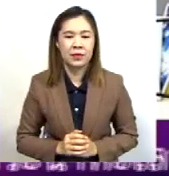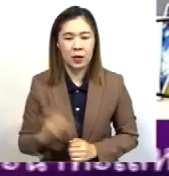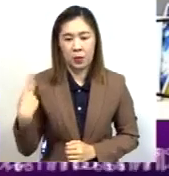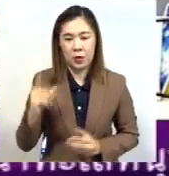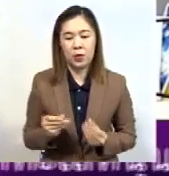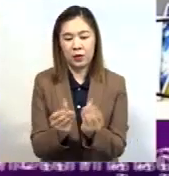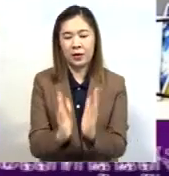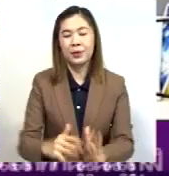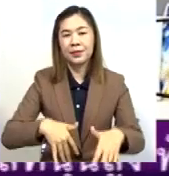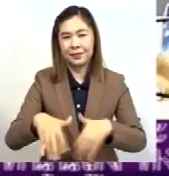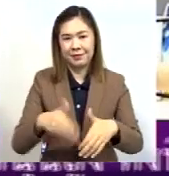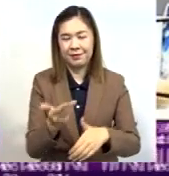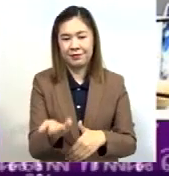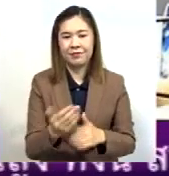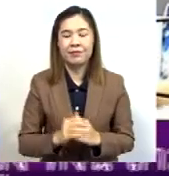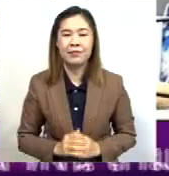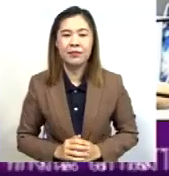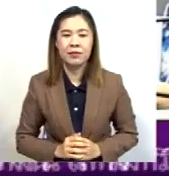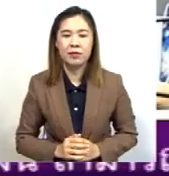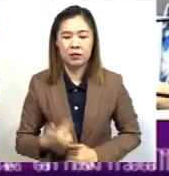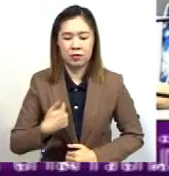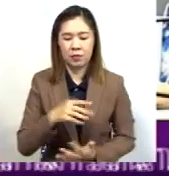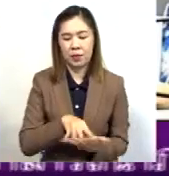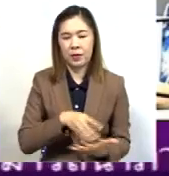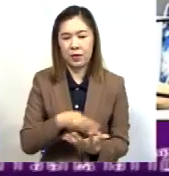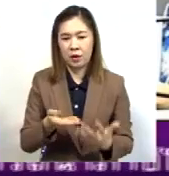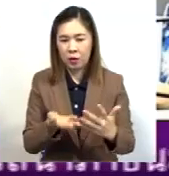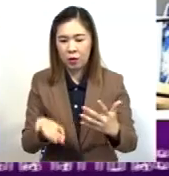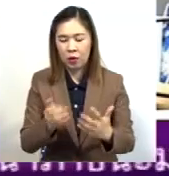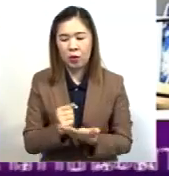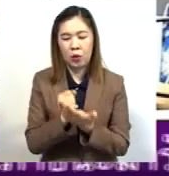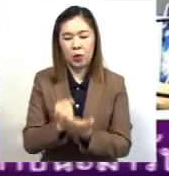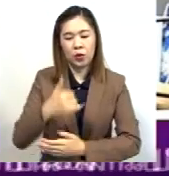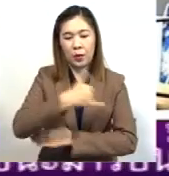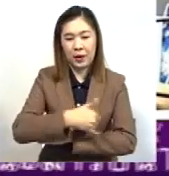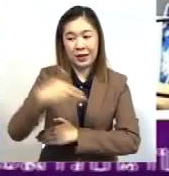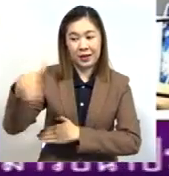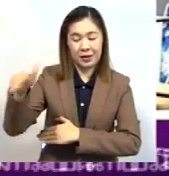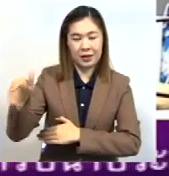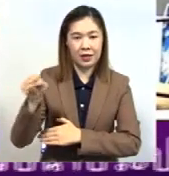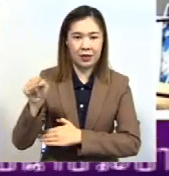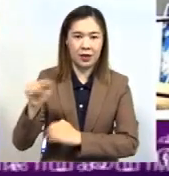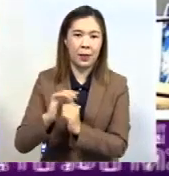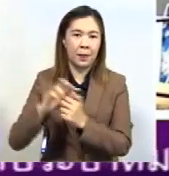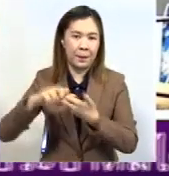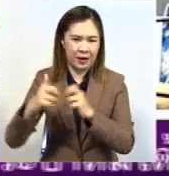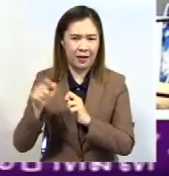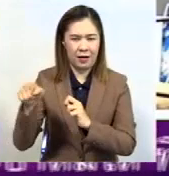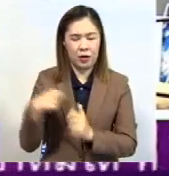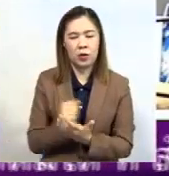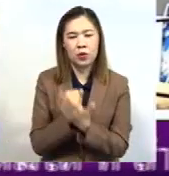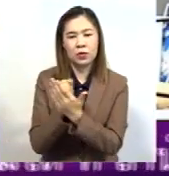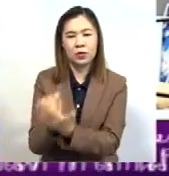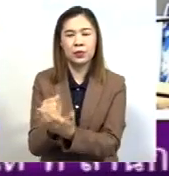ประชาชนจริงอย่างหนึ่งที่บอกว่าเรายกไปหลักการคือเราต้องไปช่วยประเทศที่มีปัญหาเหมือนกันนะครับเราก็เป็นประเทศที่มีศักยภาพใน